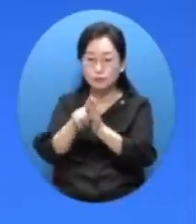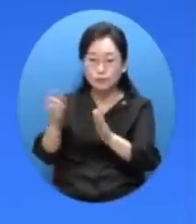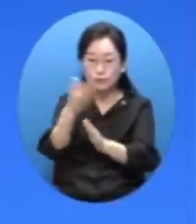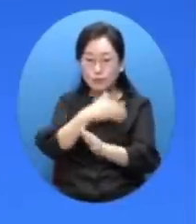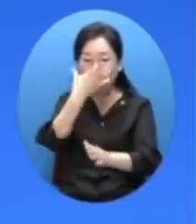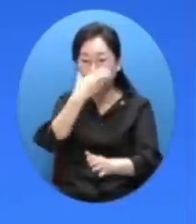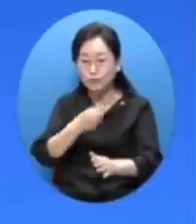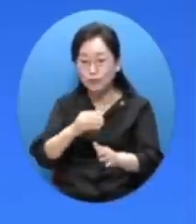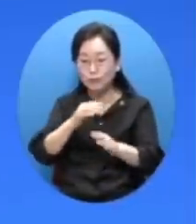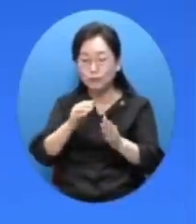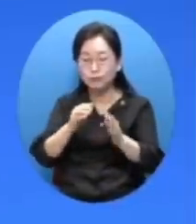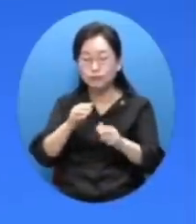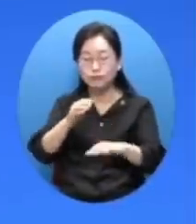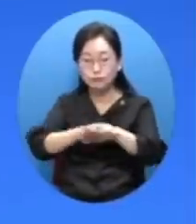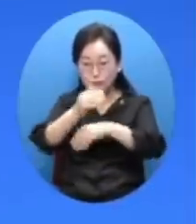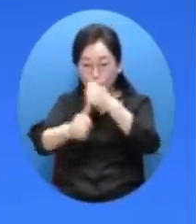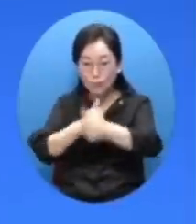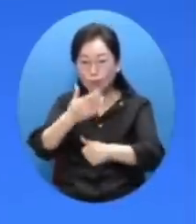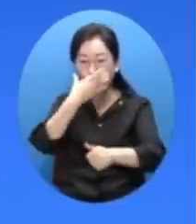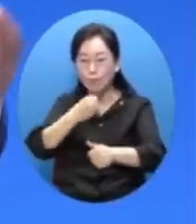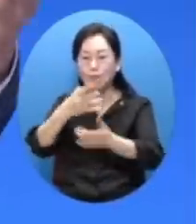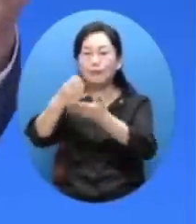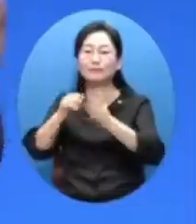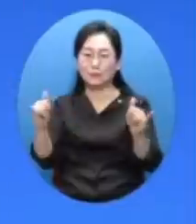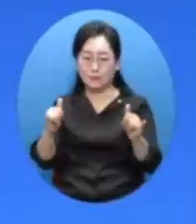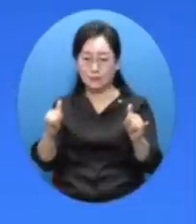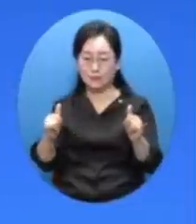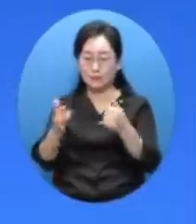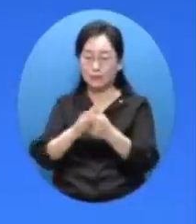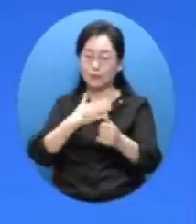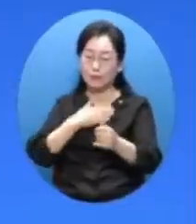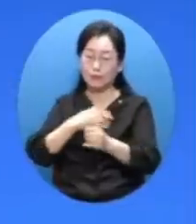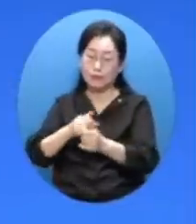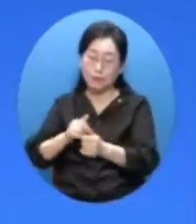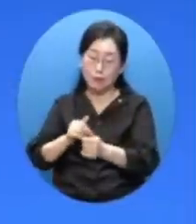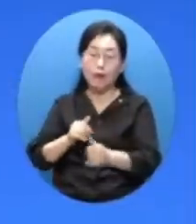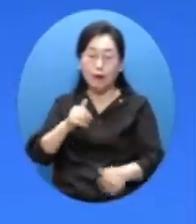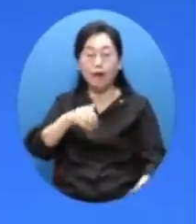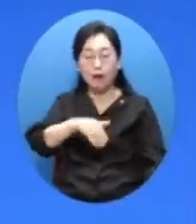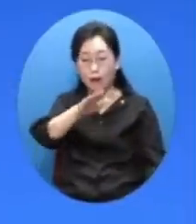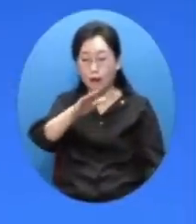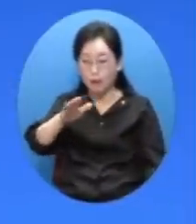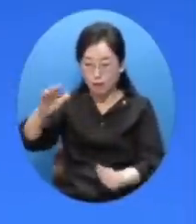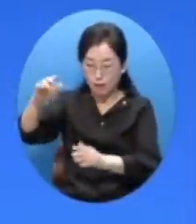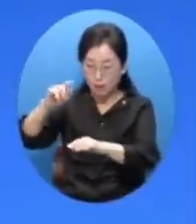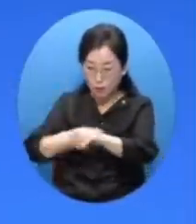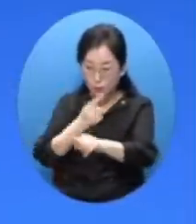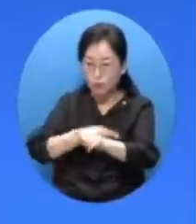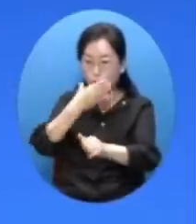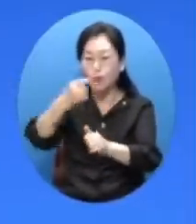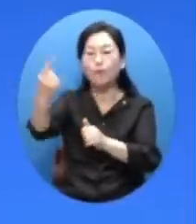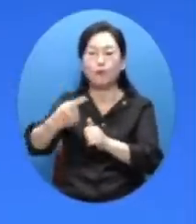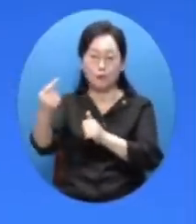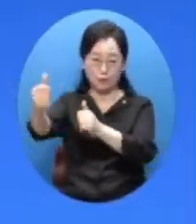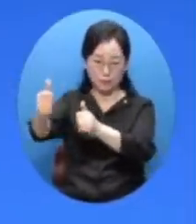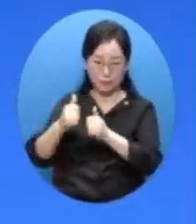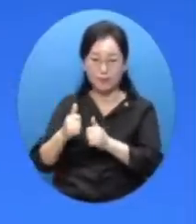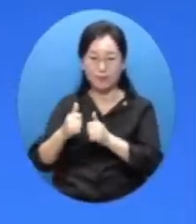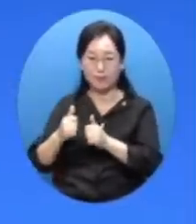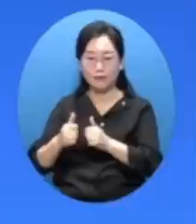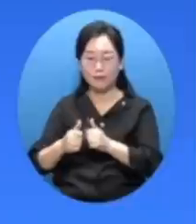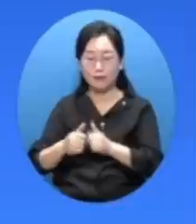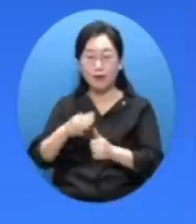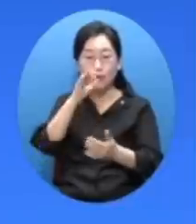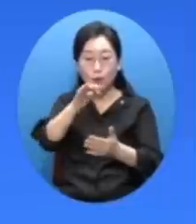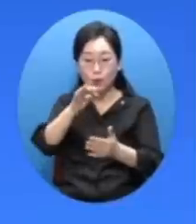자손이 되었고 복덩어리가 되었습니다. 그래서 우리가 가는 것마다 복이 따라오는 것입니다. 여러분 물질은 따라가면